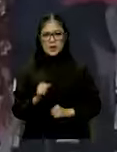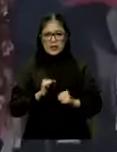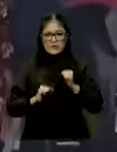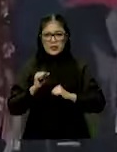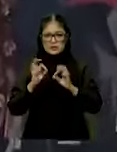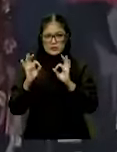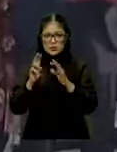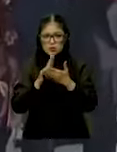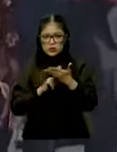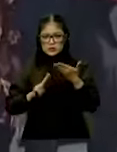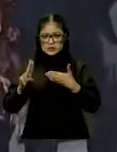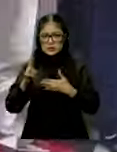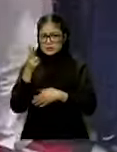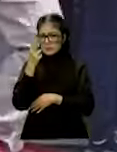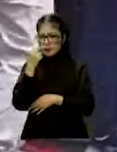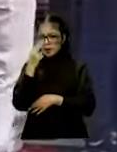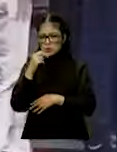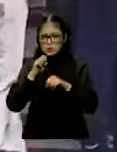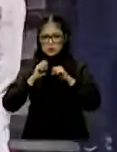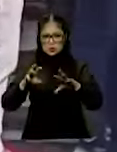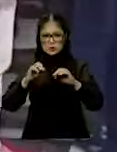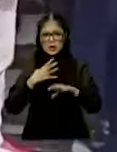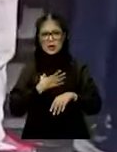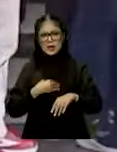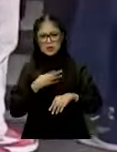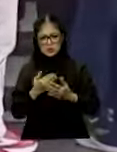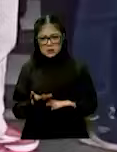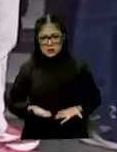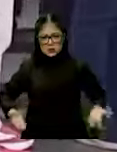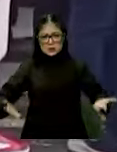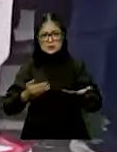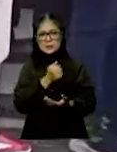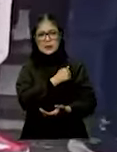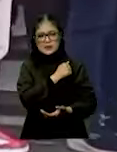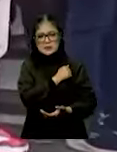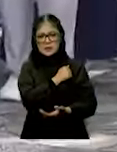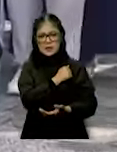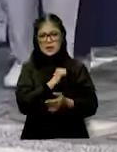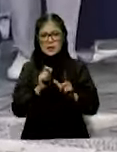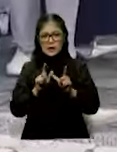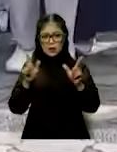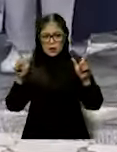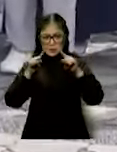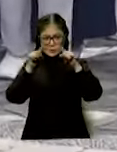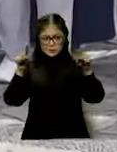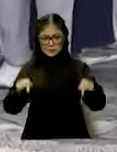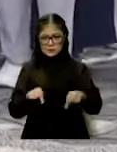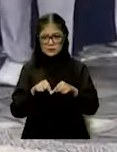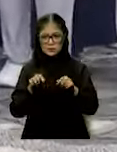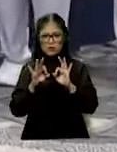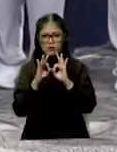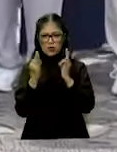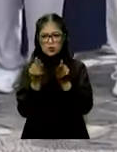Pendidikan Bandung juga menyuarakan keprihatinan terhadap kondisi bangsa saat ini lewat petisi bumi Siliwangi forum siivitas akademika Upi